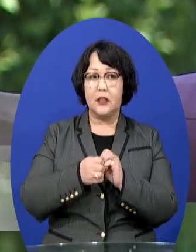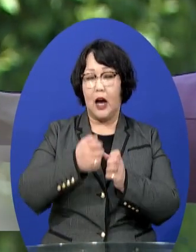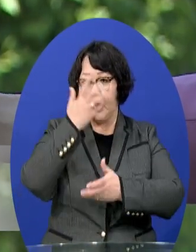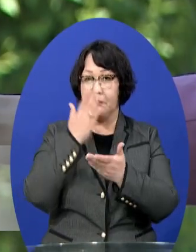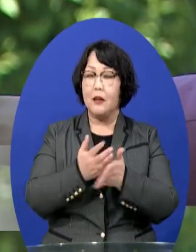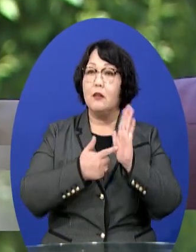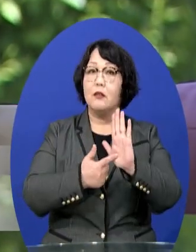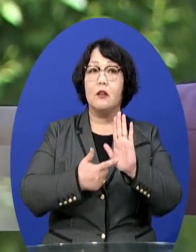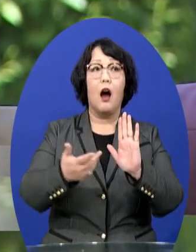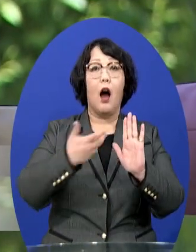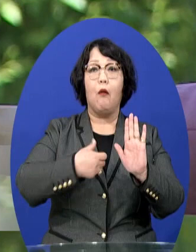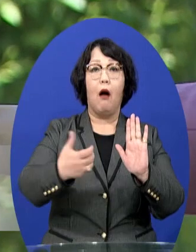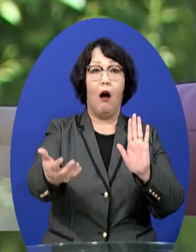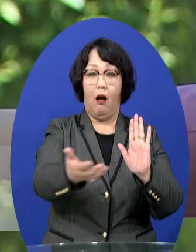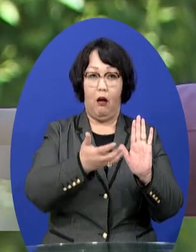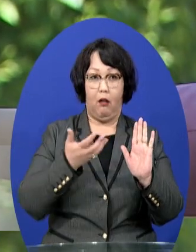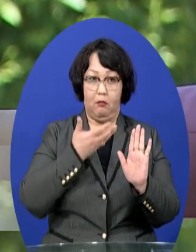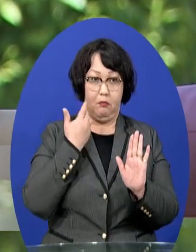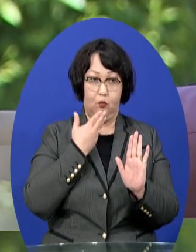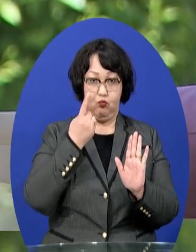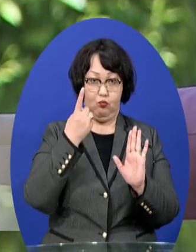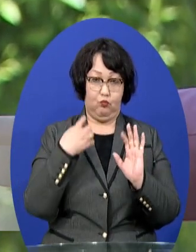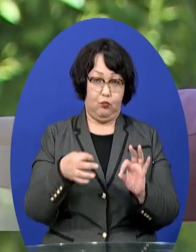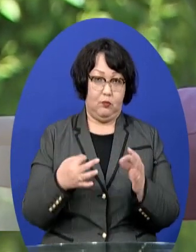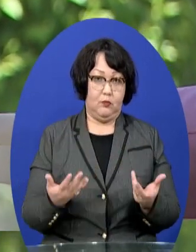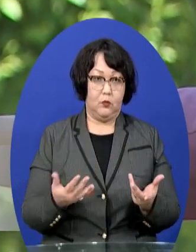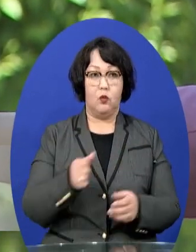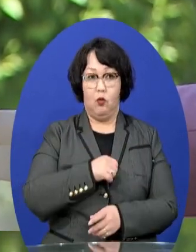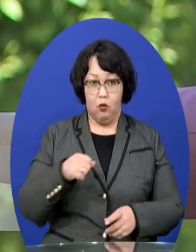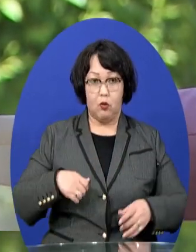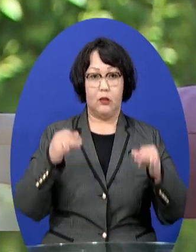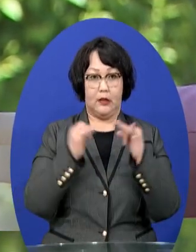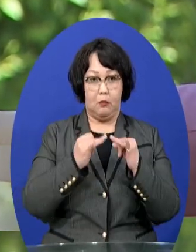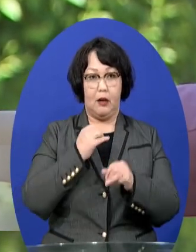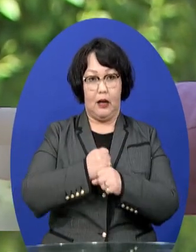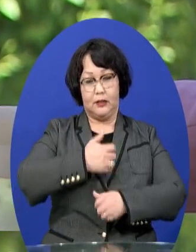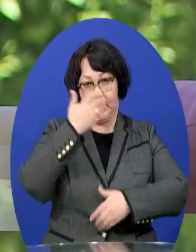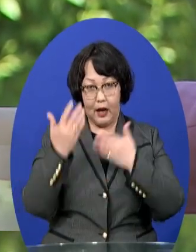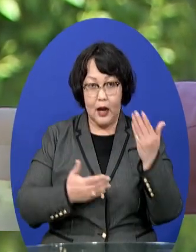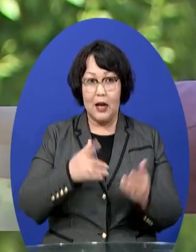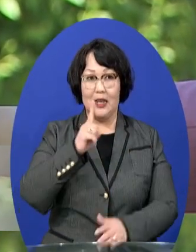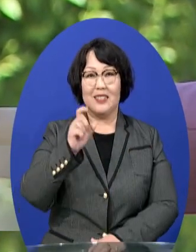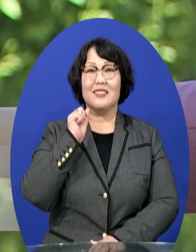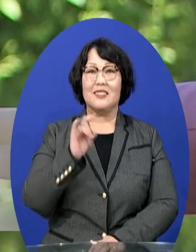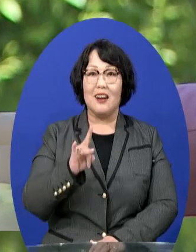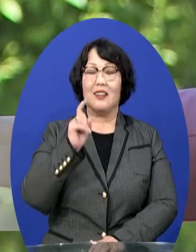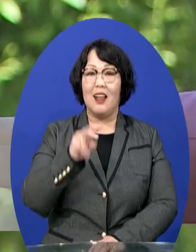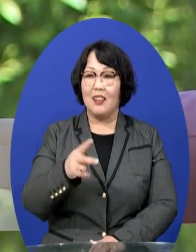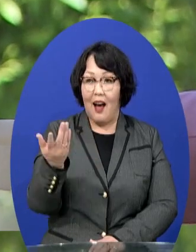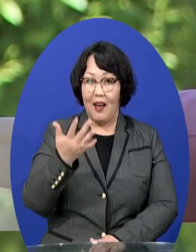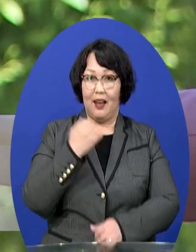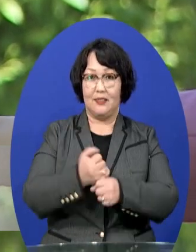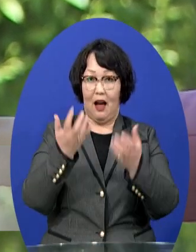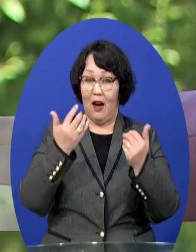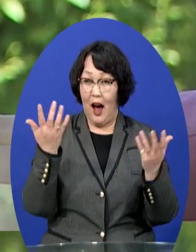илэрхийлэх өөрийгөө илэрхийлэх зүйл бол арай байхгүй байгаа. Тэгээд өөрөө л цахимаар хайгаал одоо энэ тэнд зар тавигддаг штэ. Тэрийг нь л